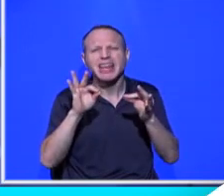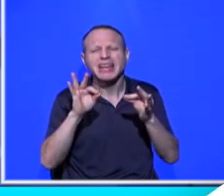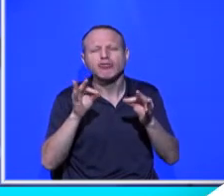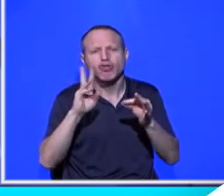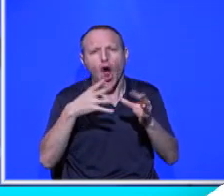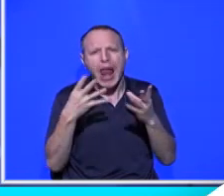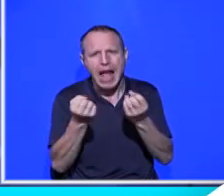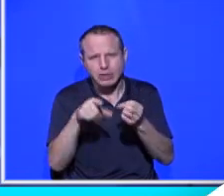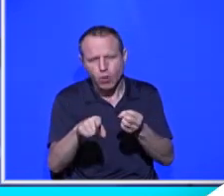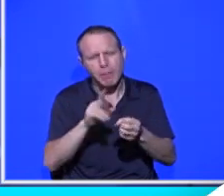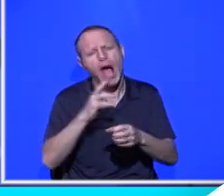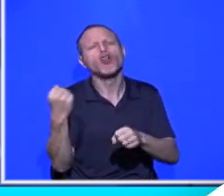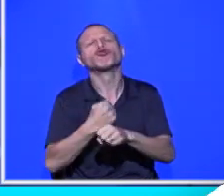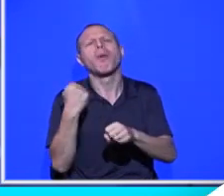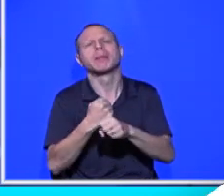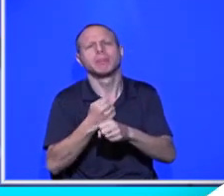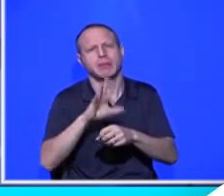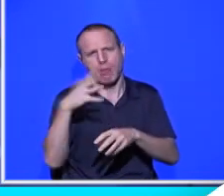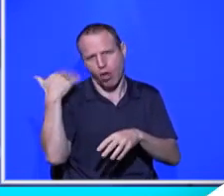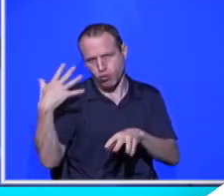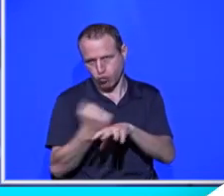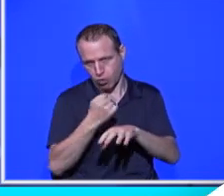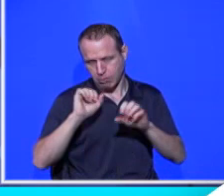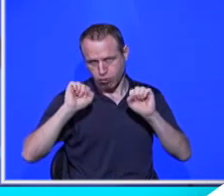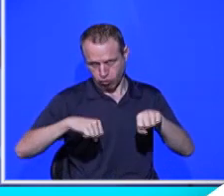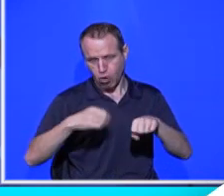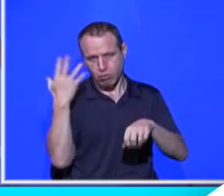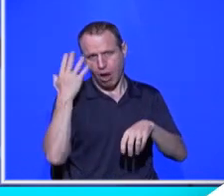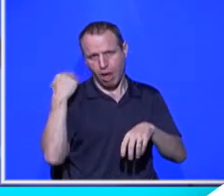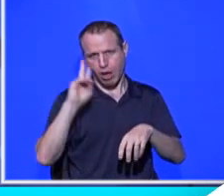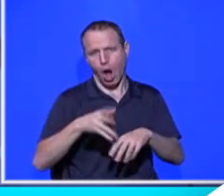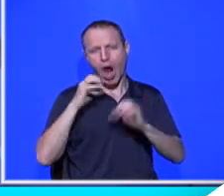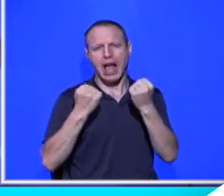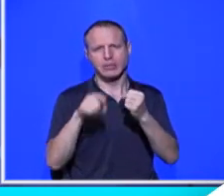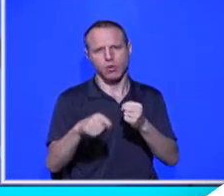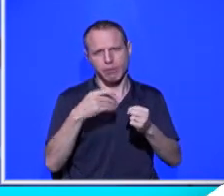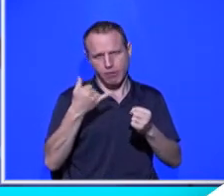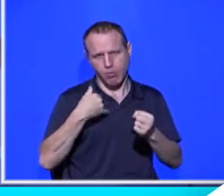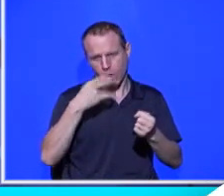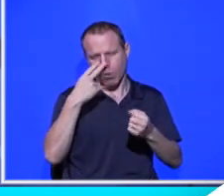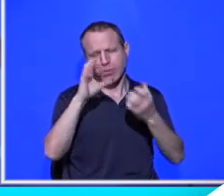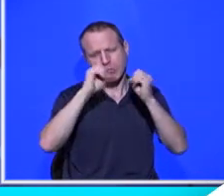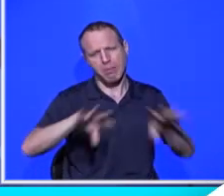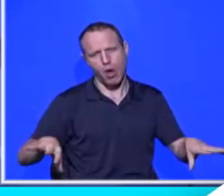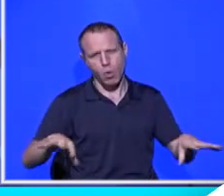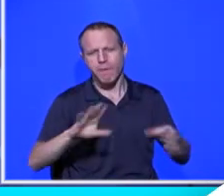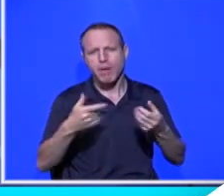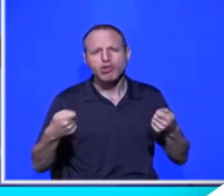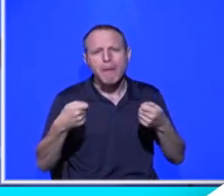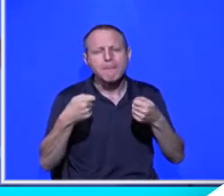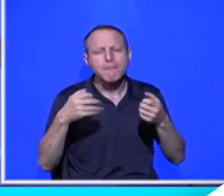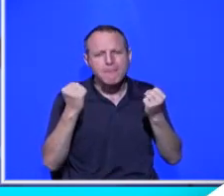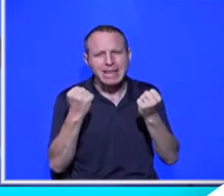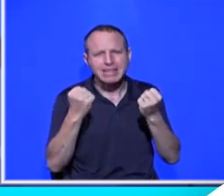הג'ובים. דבק הג'ובים, אם היו זוכים בשלטון, היה יכול להחזיק אותם, והיום אנחנו רואים שהם התפרקו, ומה שמחזיק את הקבוצה